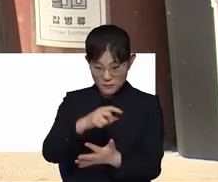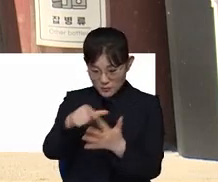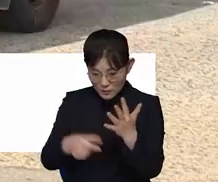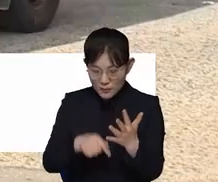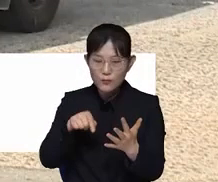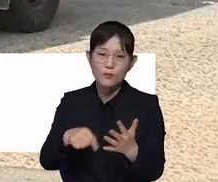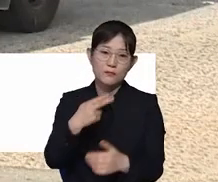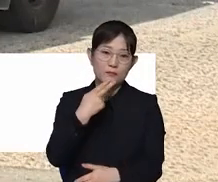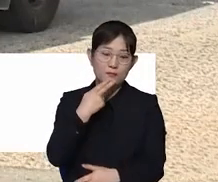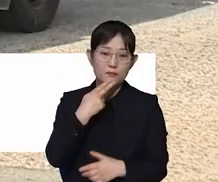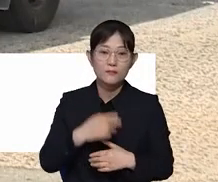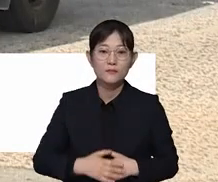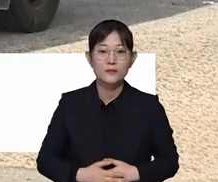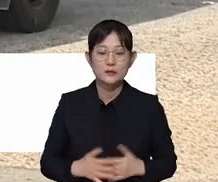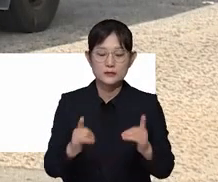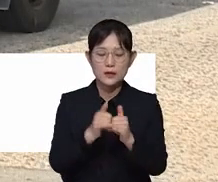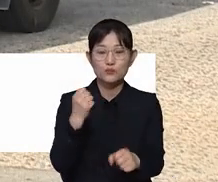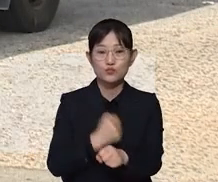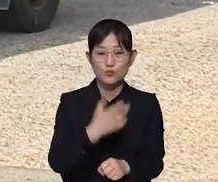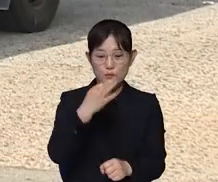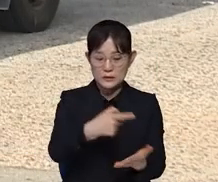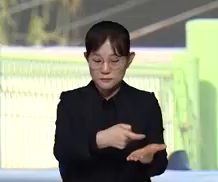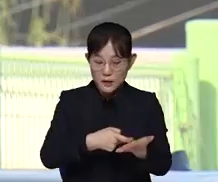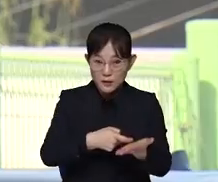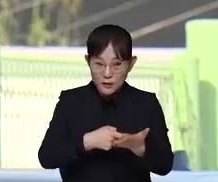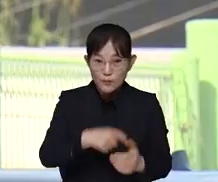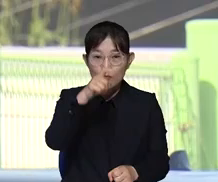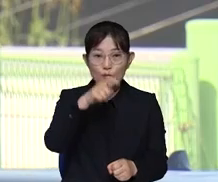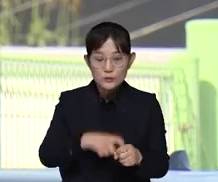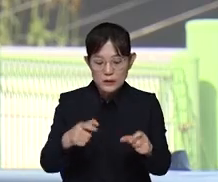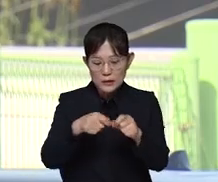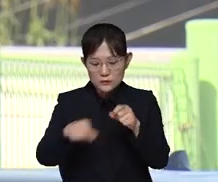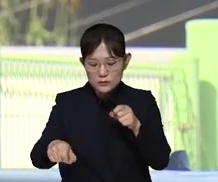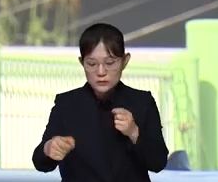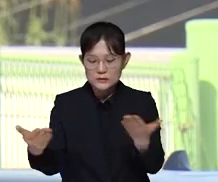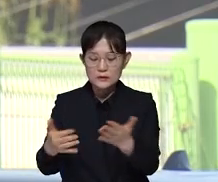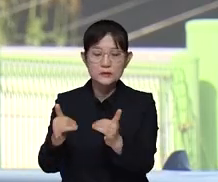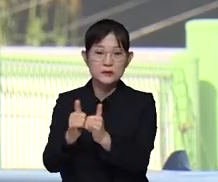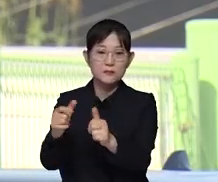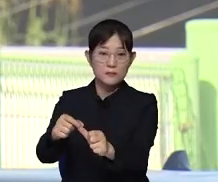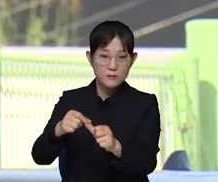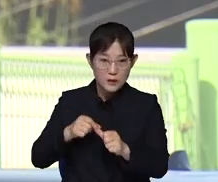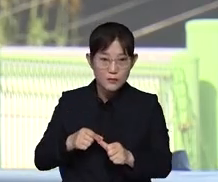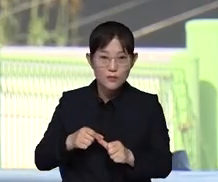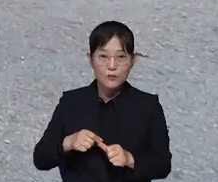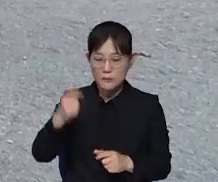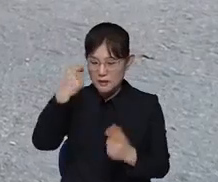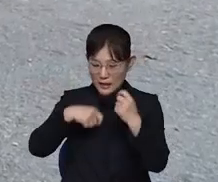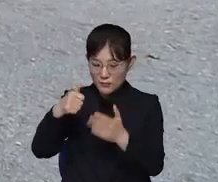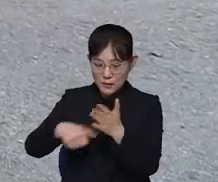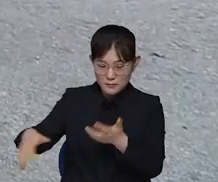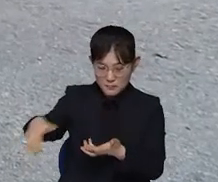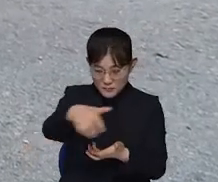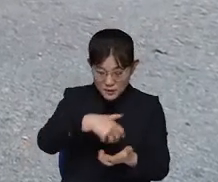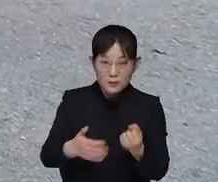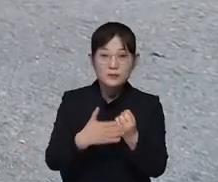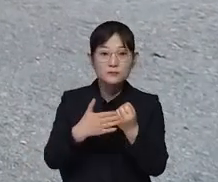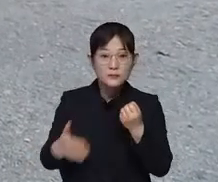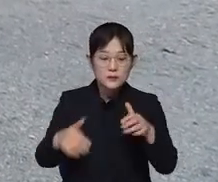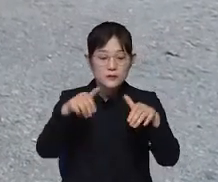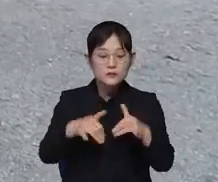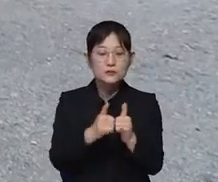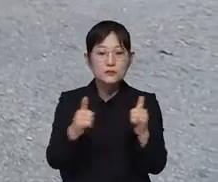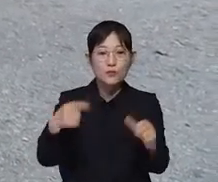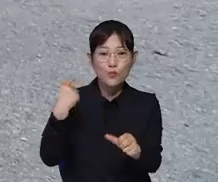없습니다. 인건비를 낮추려 하청업체 직원을 고용하고 수거 작업을 하는 탓에 직원 교육과